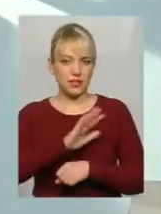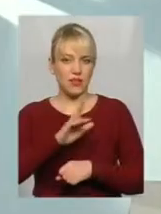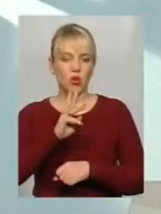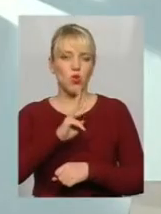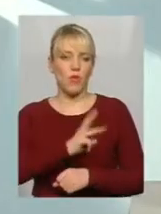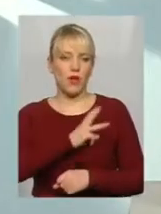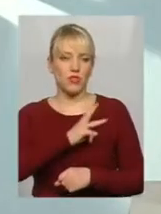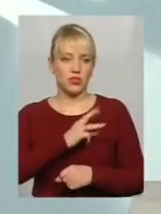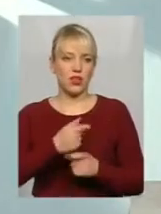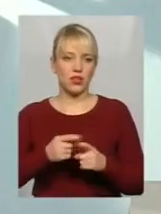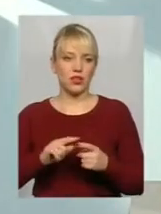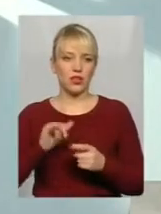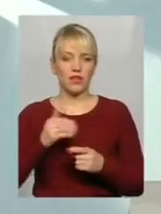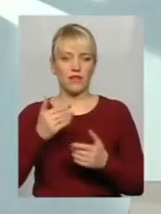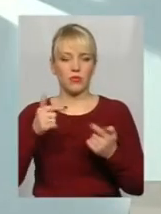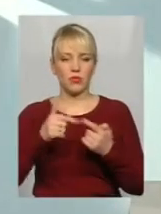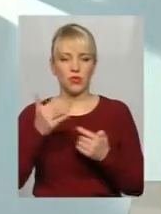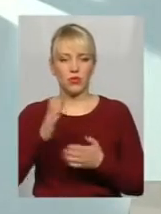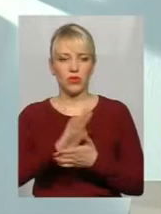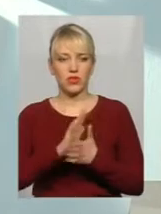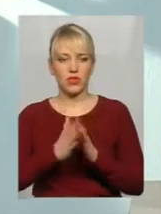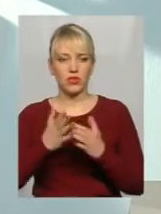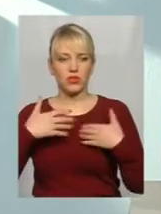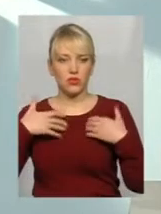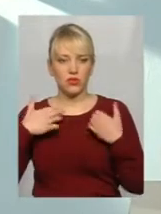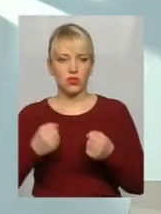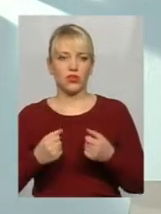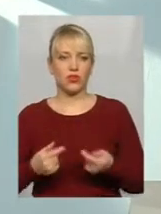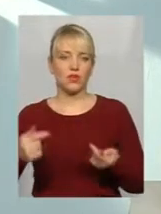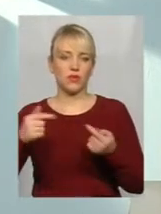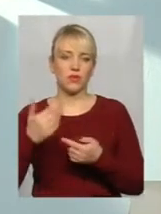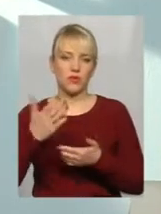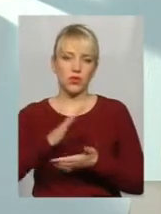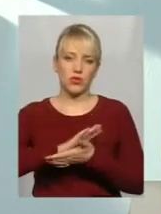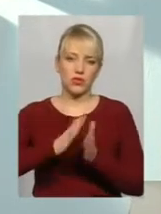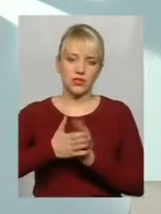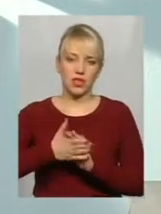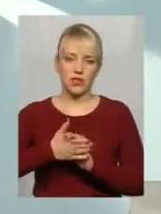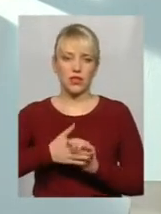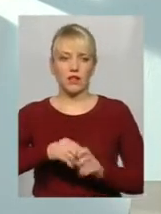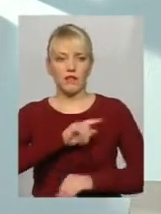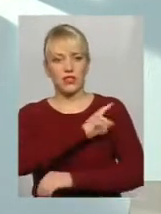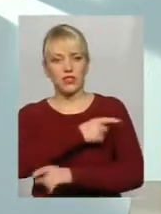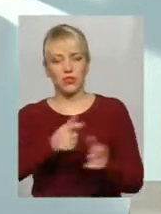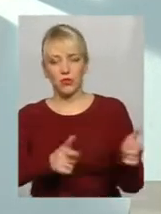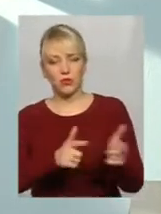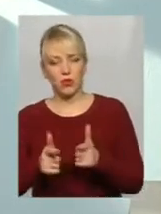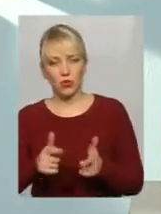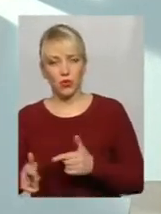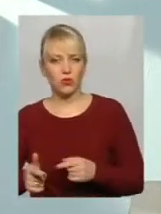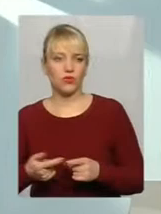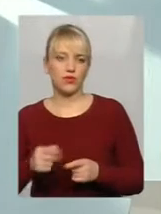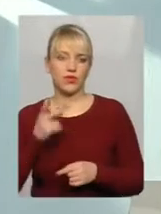опитують, уточняють його відповідно до його стану здоров'я, за його якостями, морально-психологічним станом, за фізичною підготовкою. Де